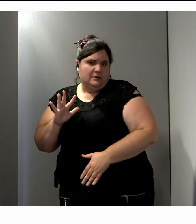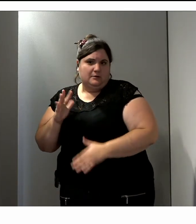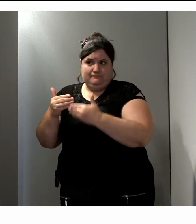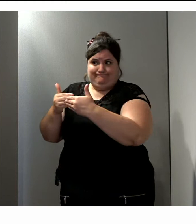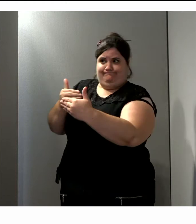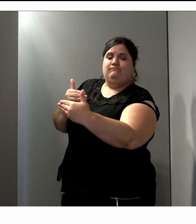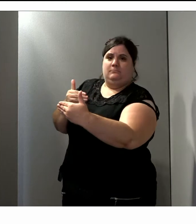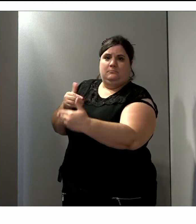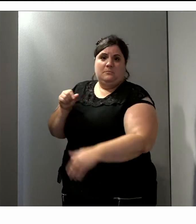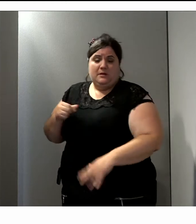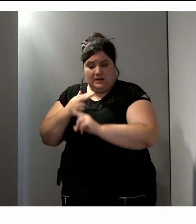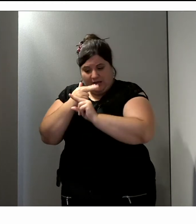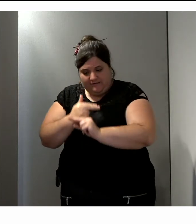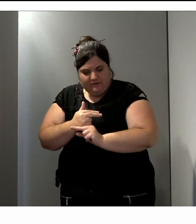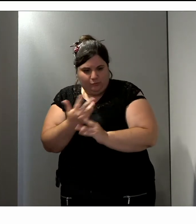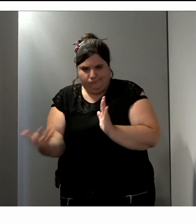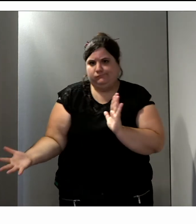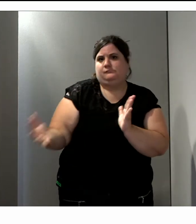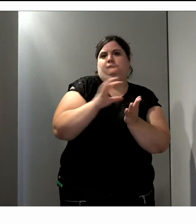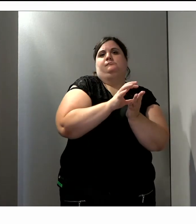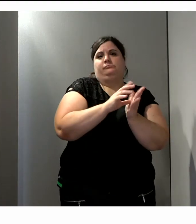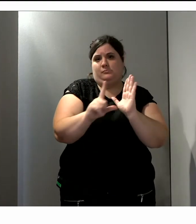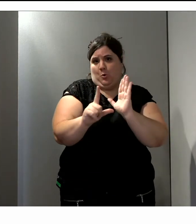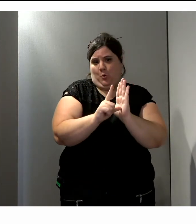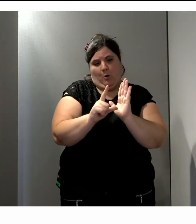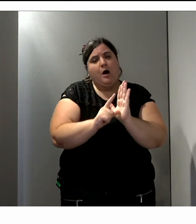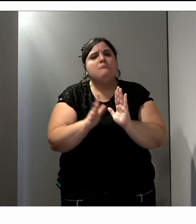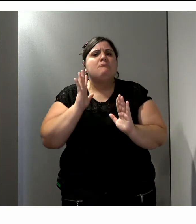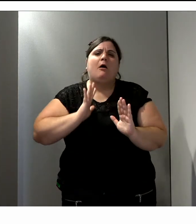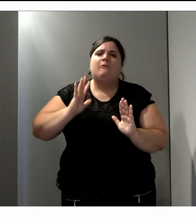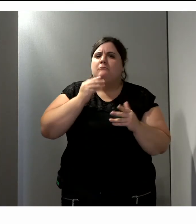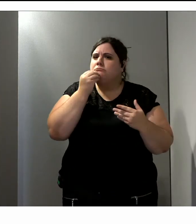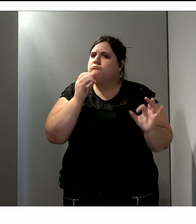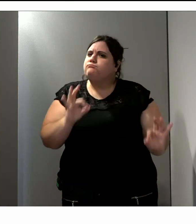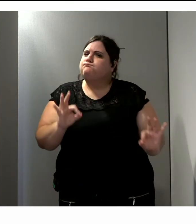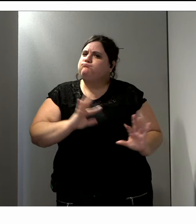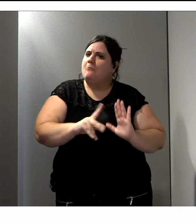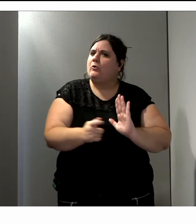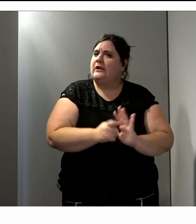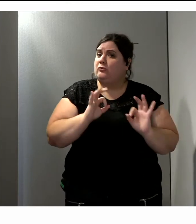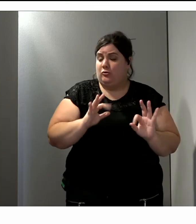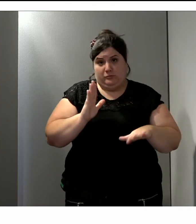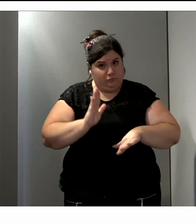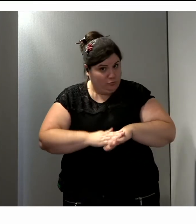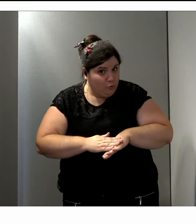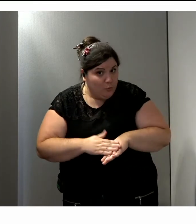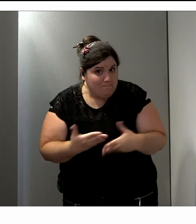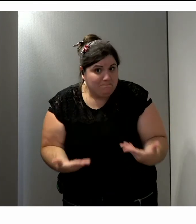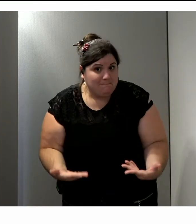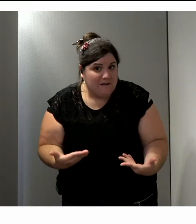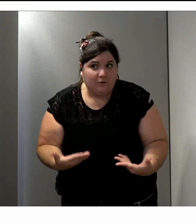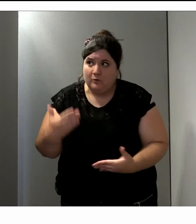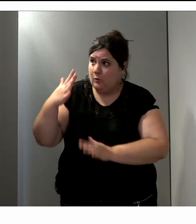cette définition a été assez bien avancée, mais vu